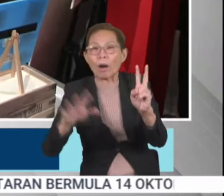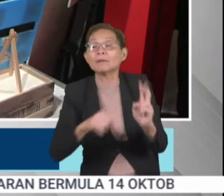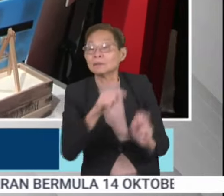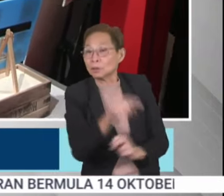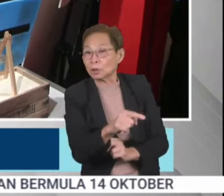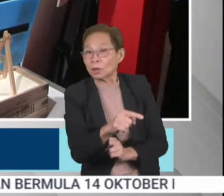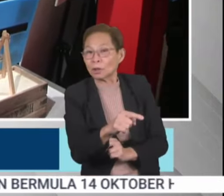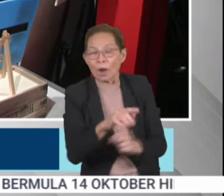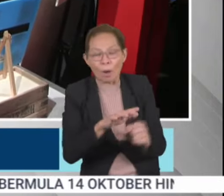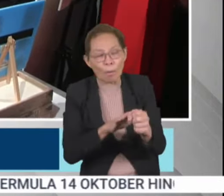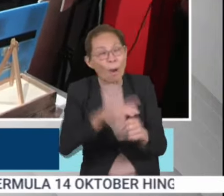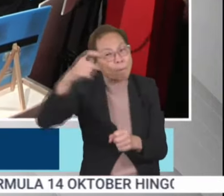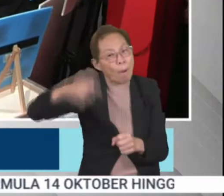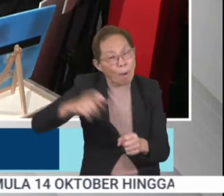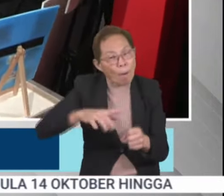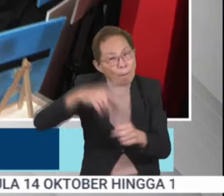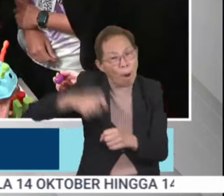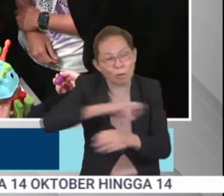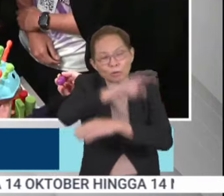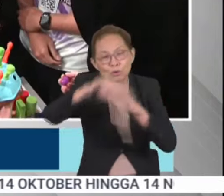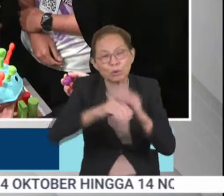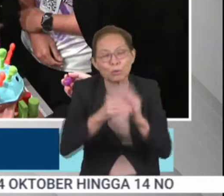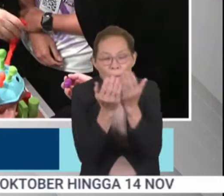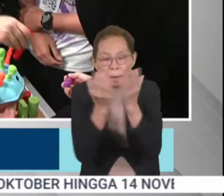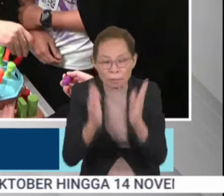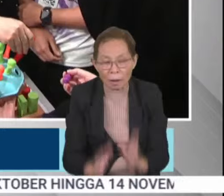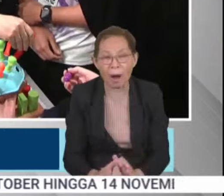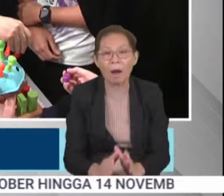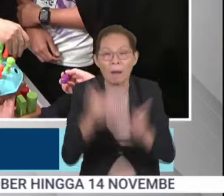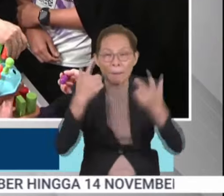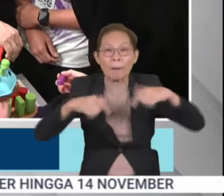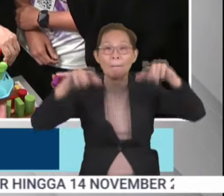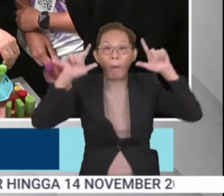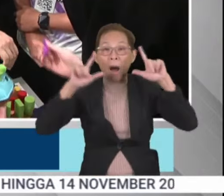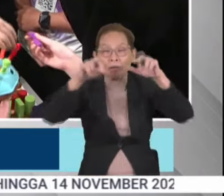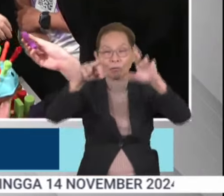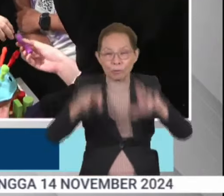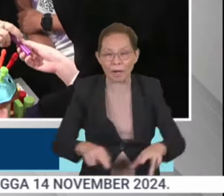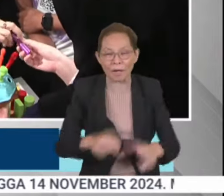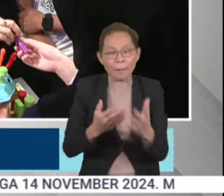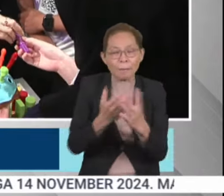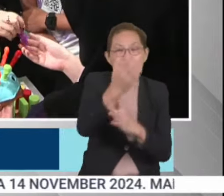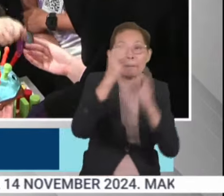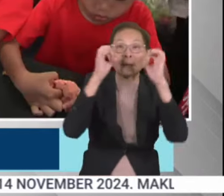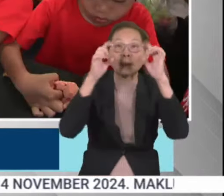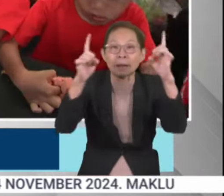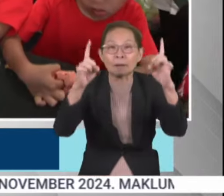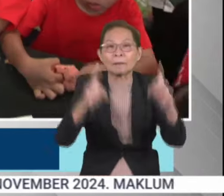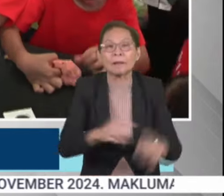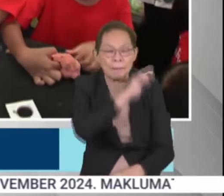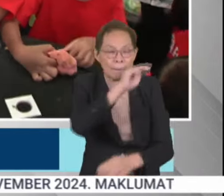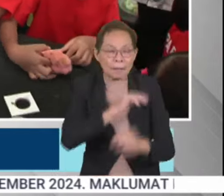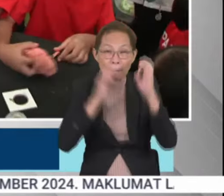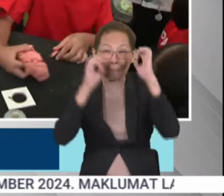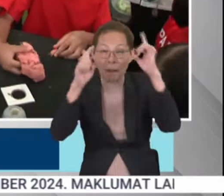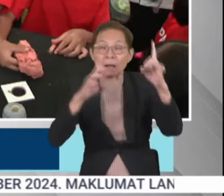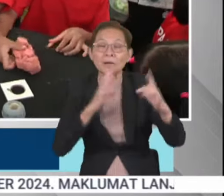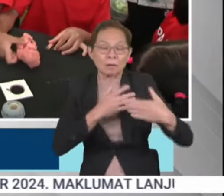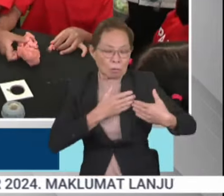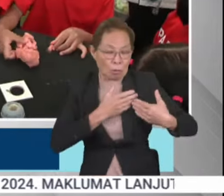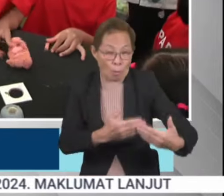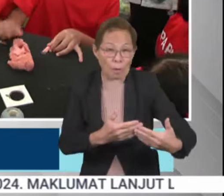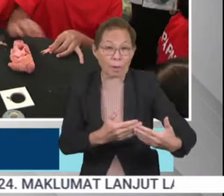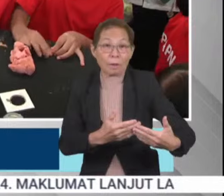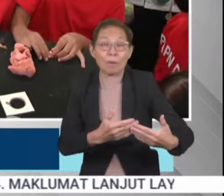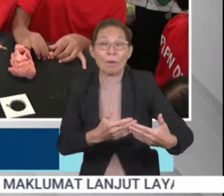disifatkan sebagai memenuhi keperluan semua segmen pelajar sekaligus mengangkut martabat rakyat melalui pendidikan. Menteri Pendidikan menyatakan komitmen